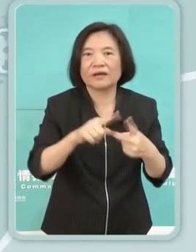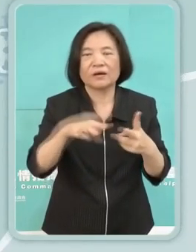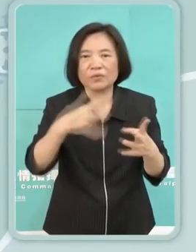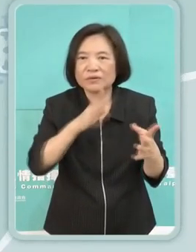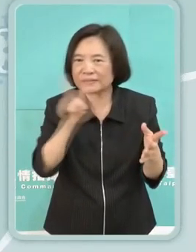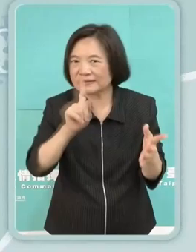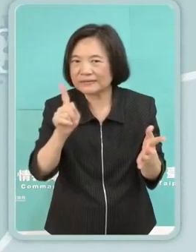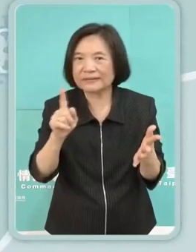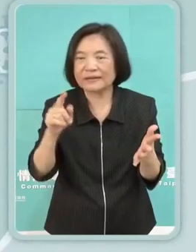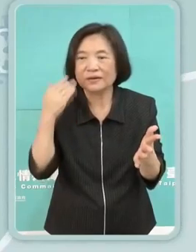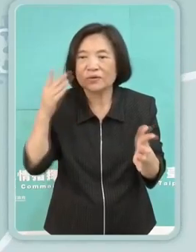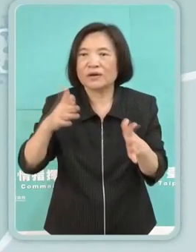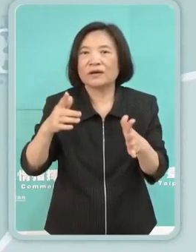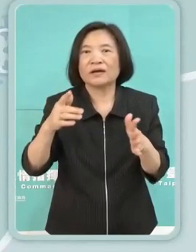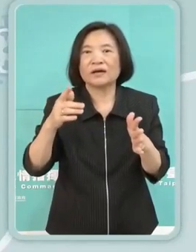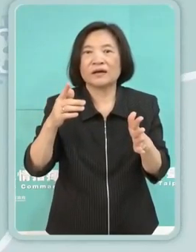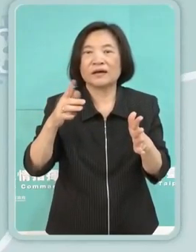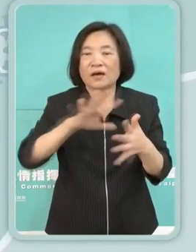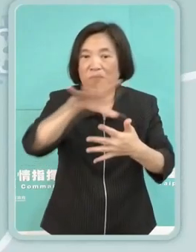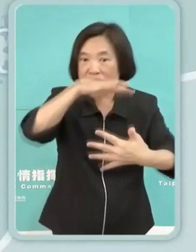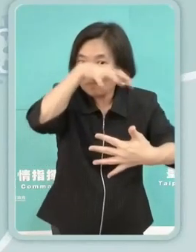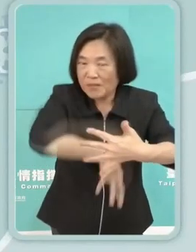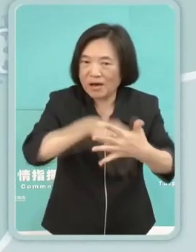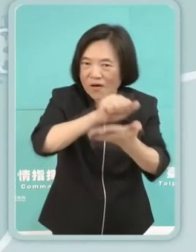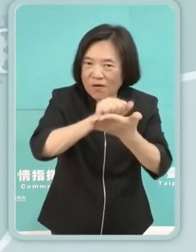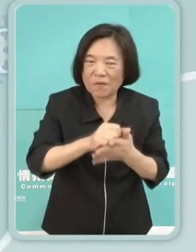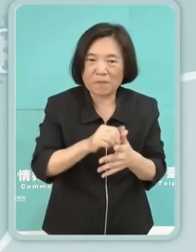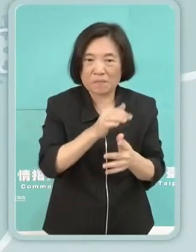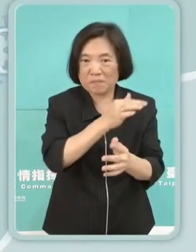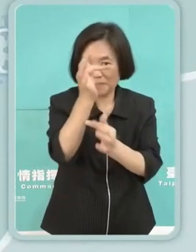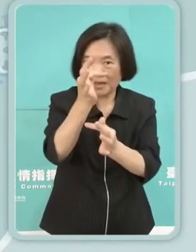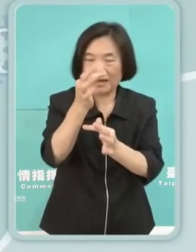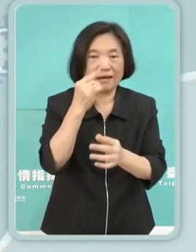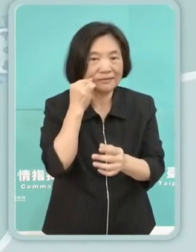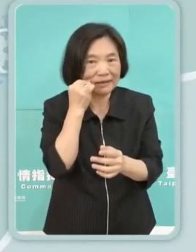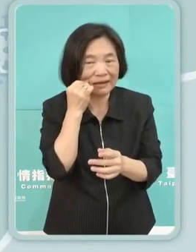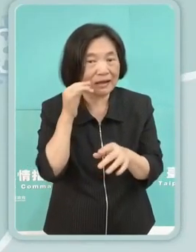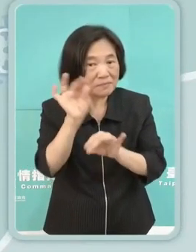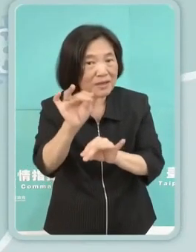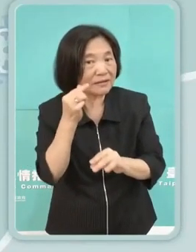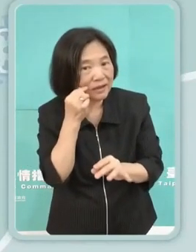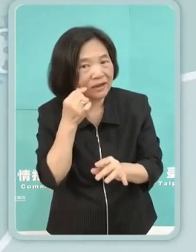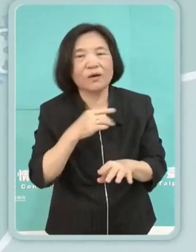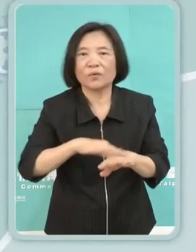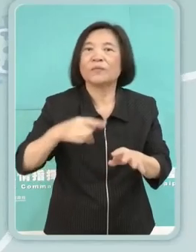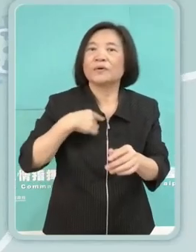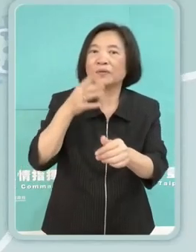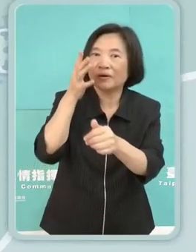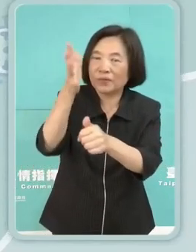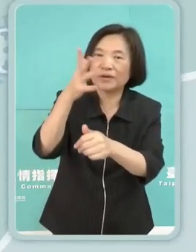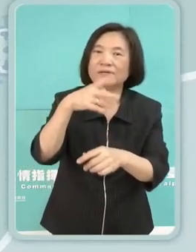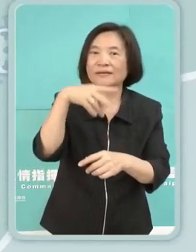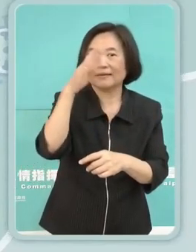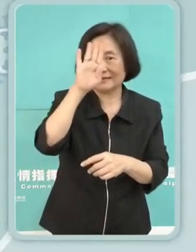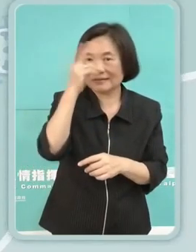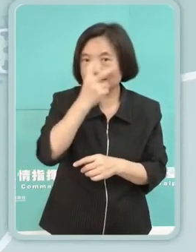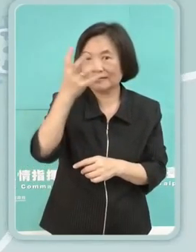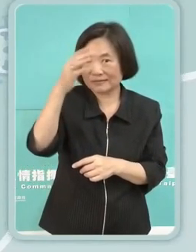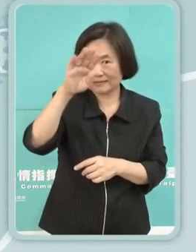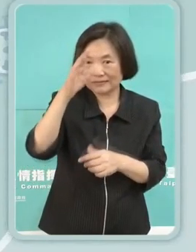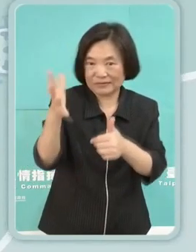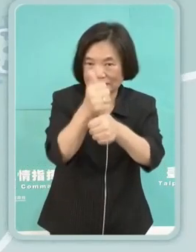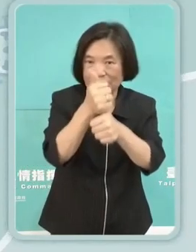们框列有时候可能没有办法做好自己100%的判断，我们还会去请教中央疾管署中央所属